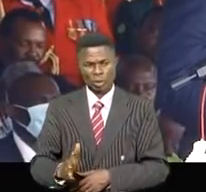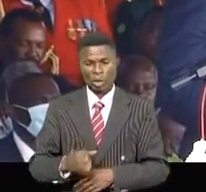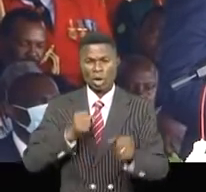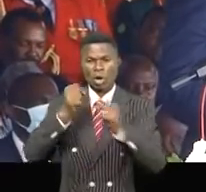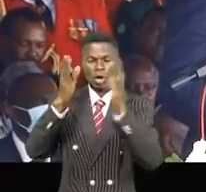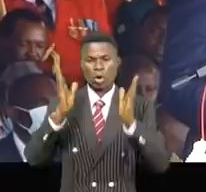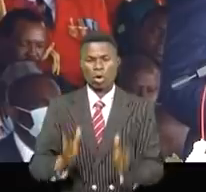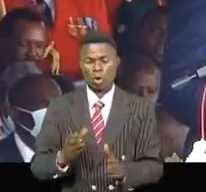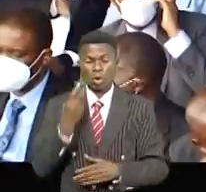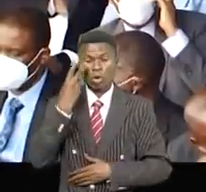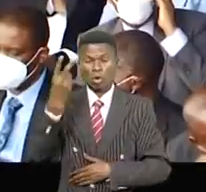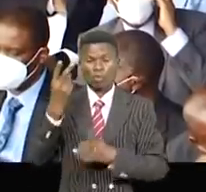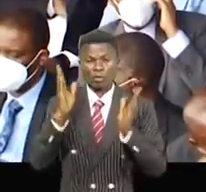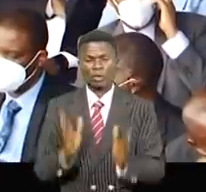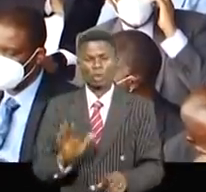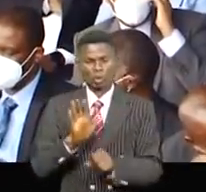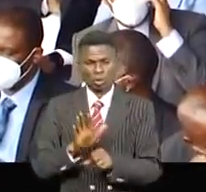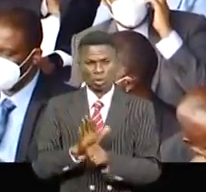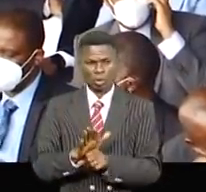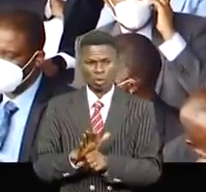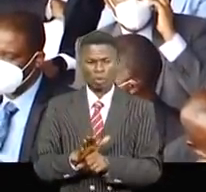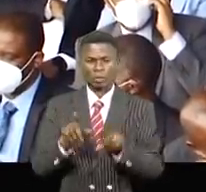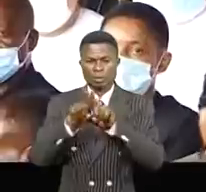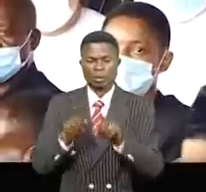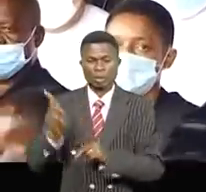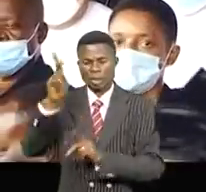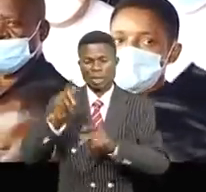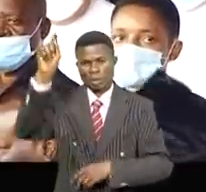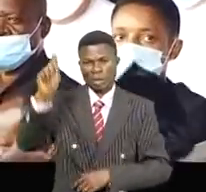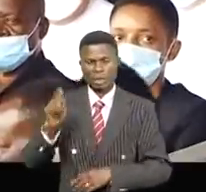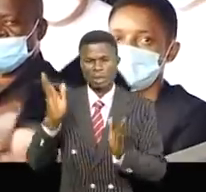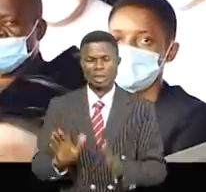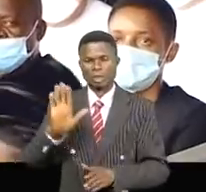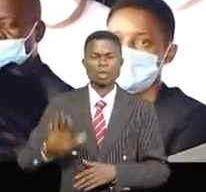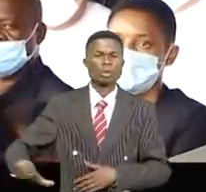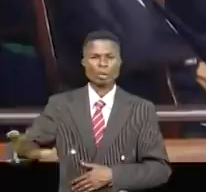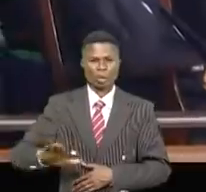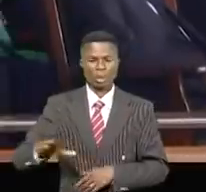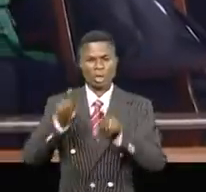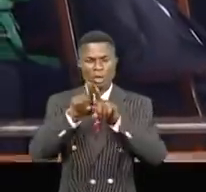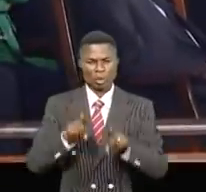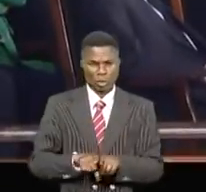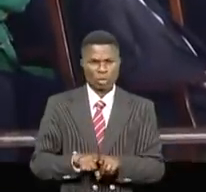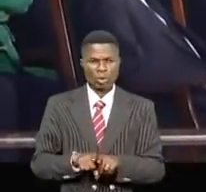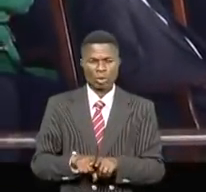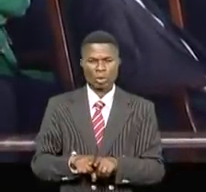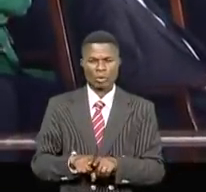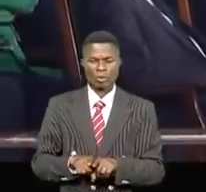combattant visionnaire et pris de la Tanzanie son pays, mais également